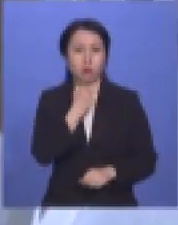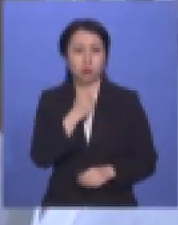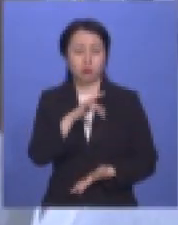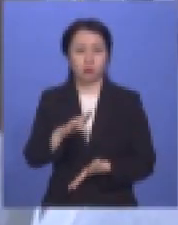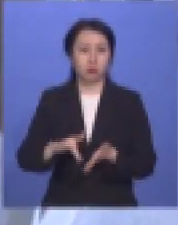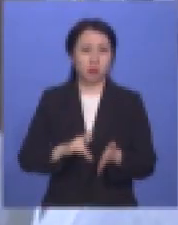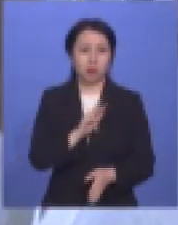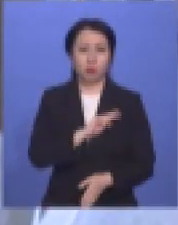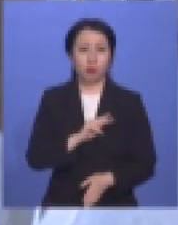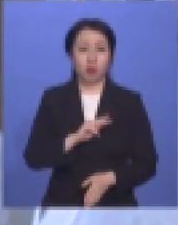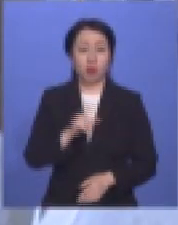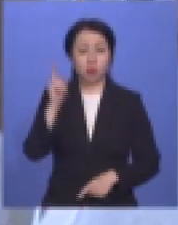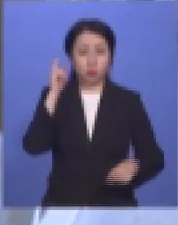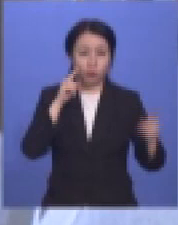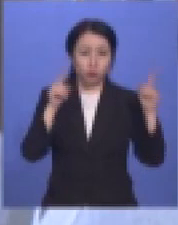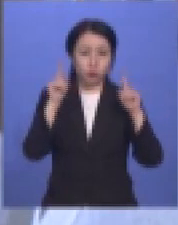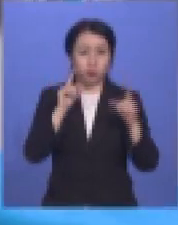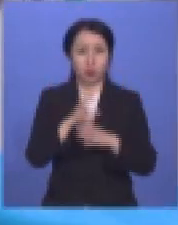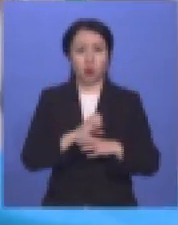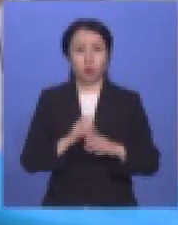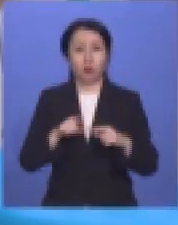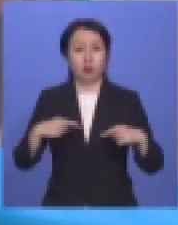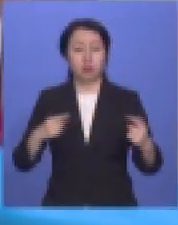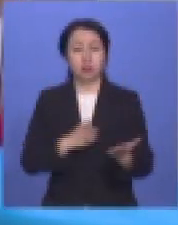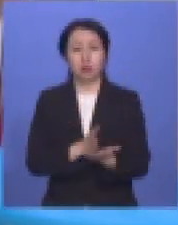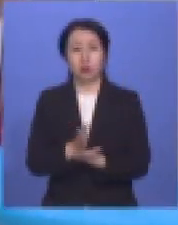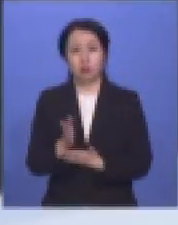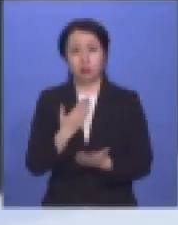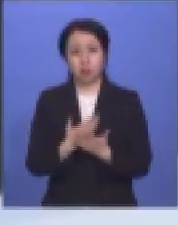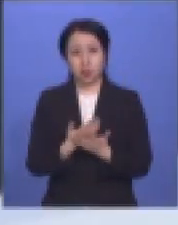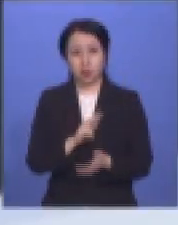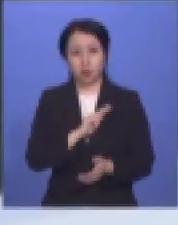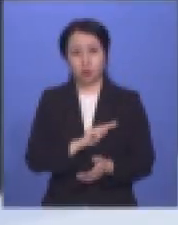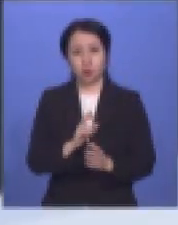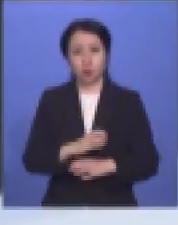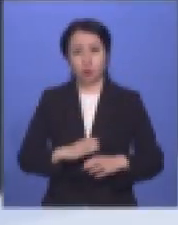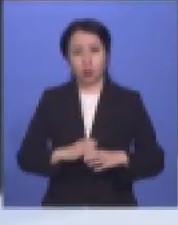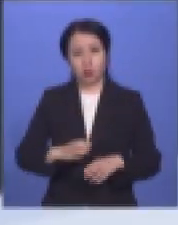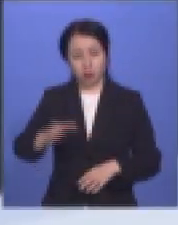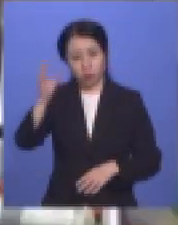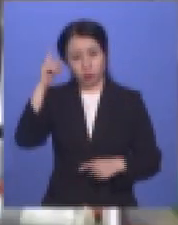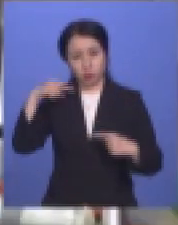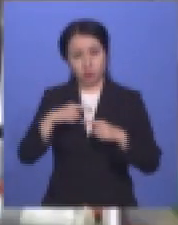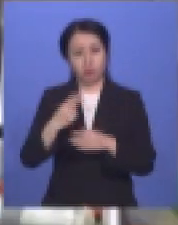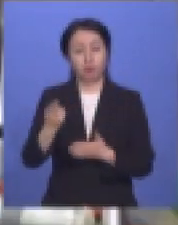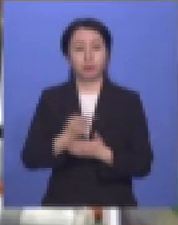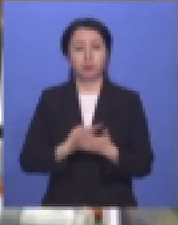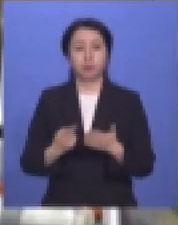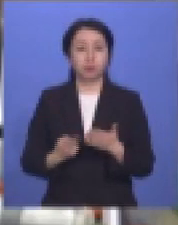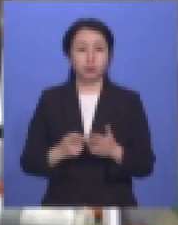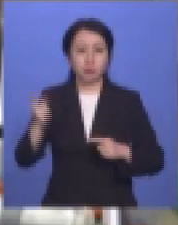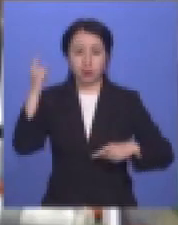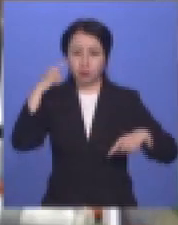в центре функционирует творческие клубы и кружки различных направлений в частности действуют студии научно-технического